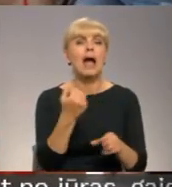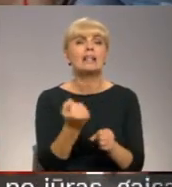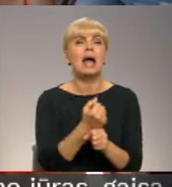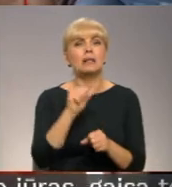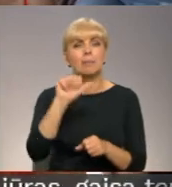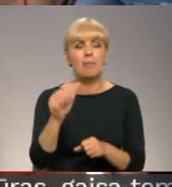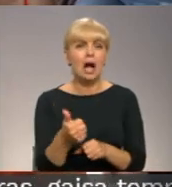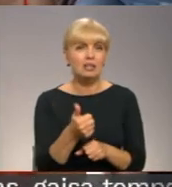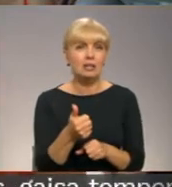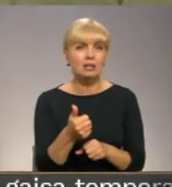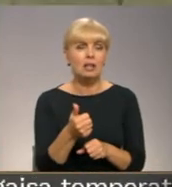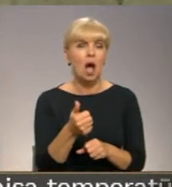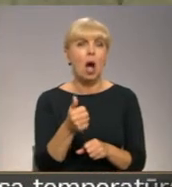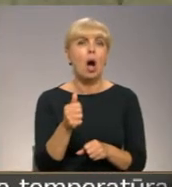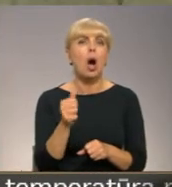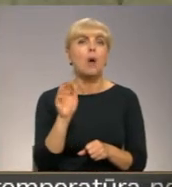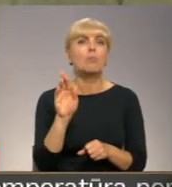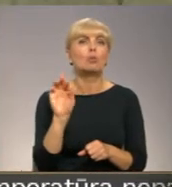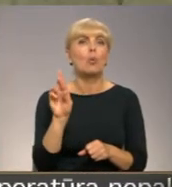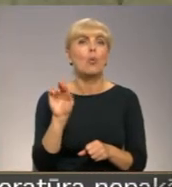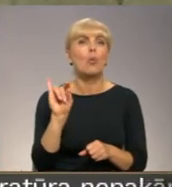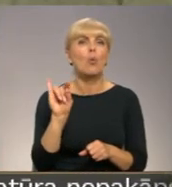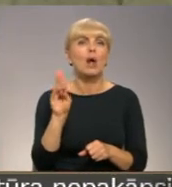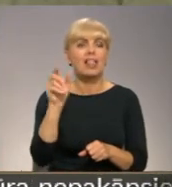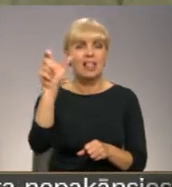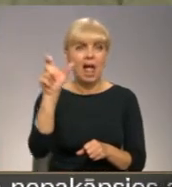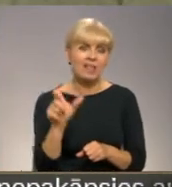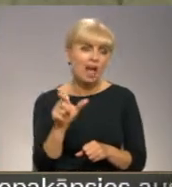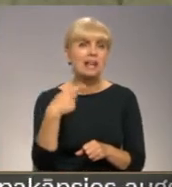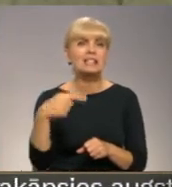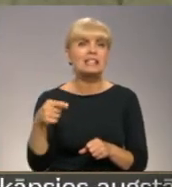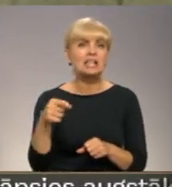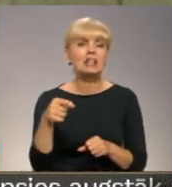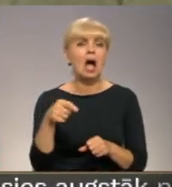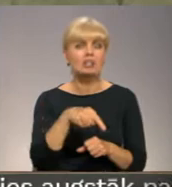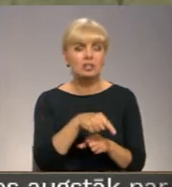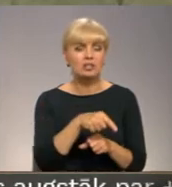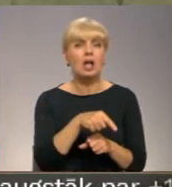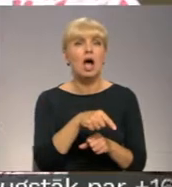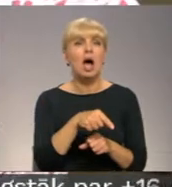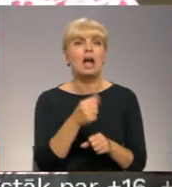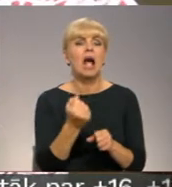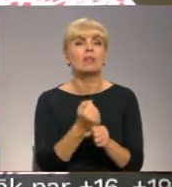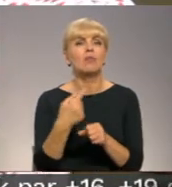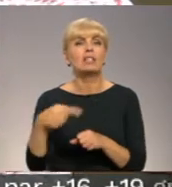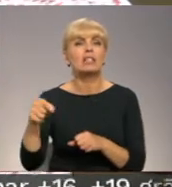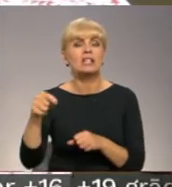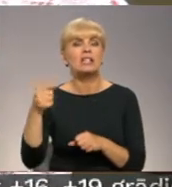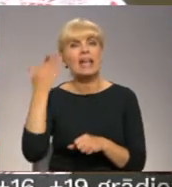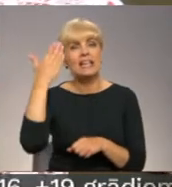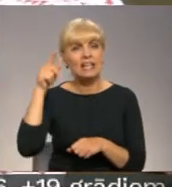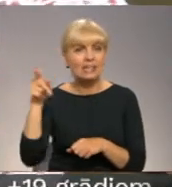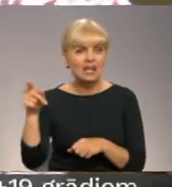māksliniece Harina Brūklene. Savukārt karoga ietvars un citas konstrukcijas top tepat Īrijā. Karoga